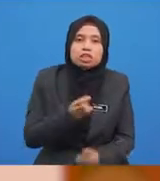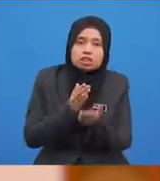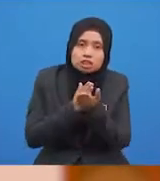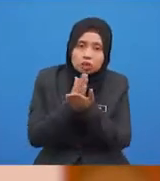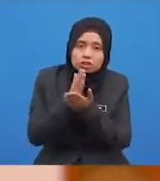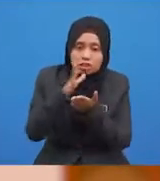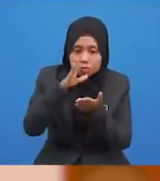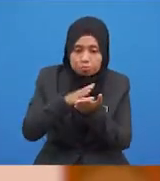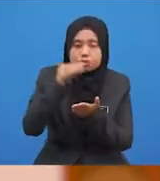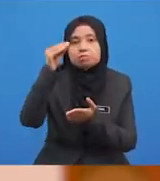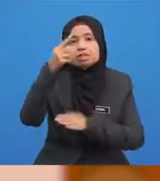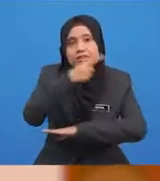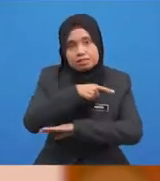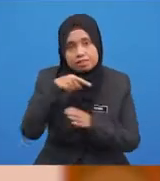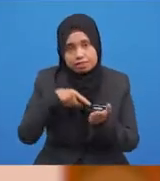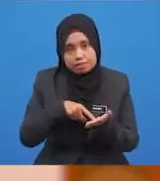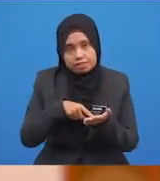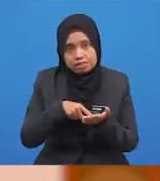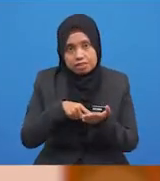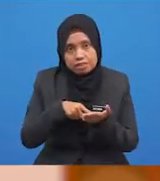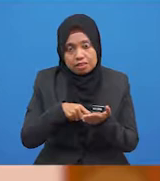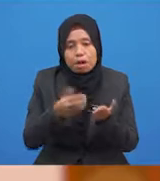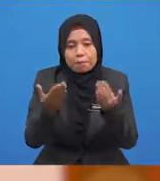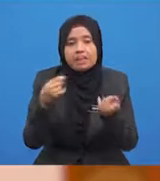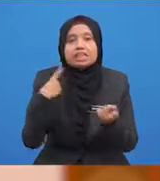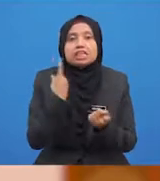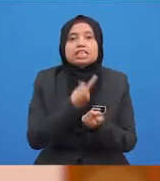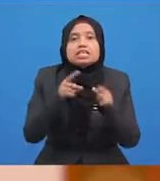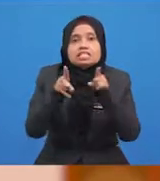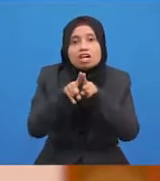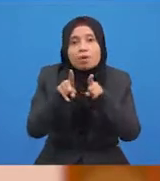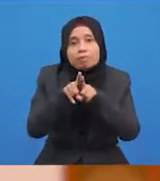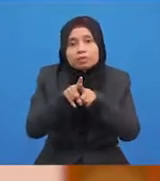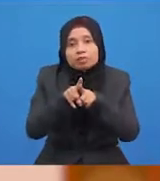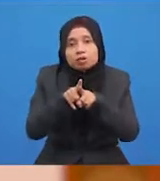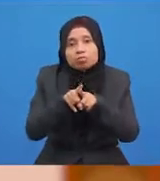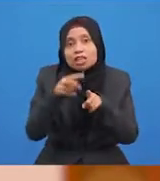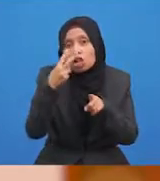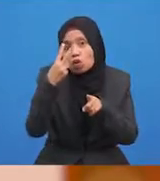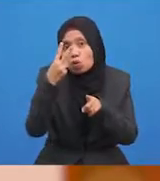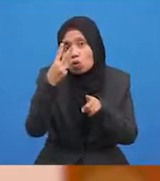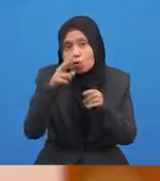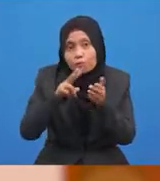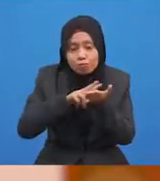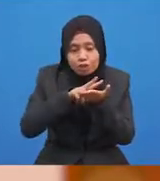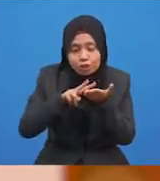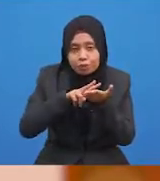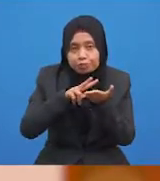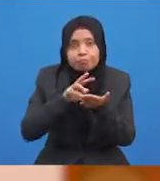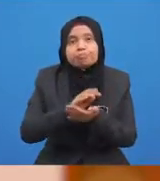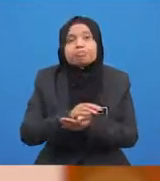meneruskan pembelajaran kita pada hari ini, marilah kita sama-sama menyaksikan bingkisan